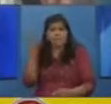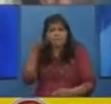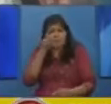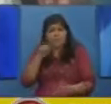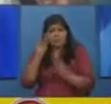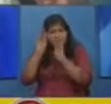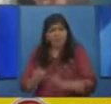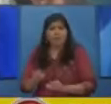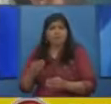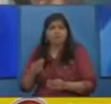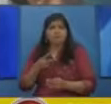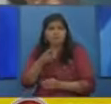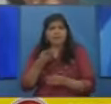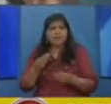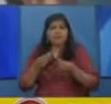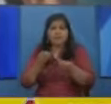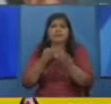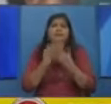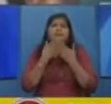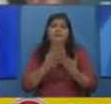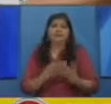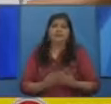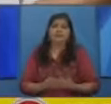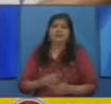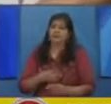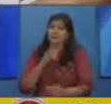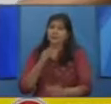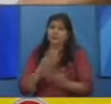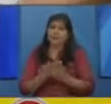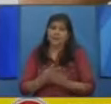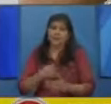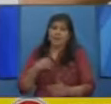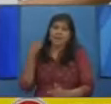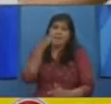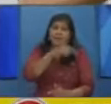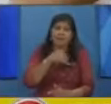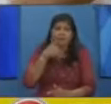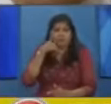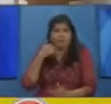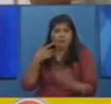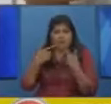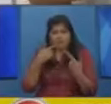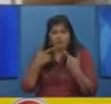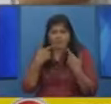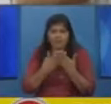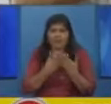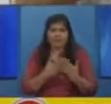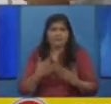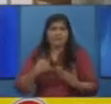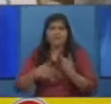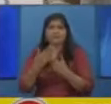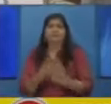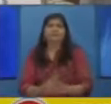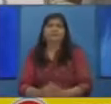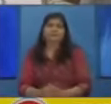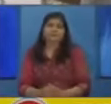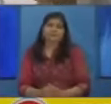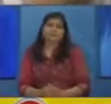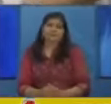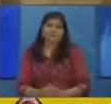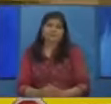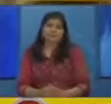हैं। है ना मजेदार? आइए तूतुकुड़ी चलते हैं, पोन मरियप्पन जी से बात करते